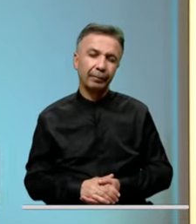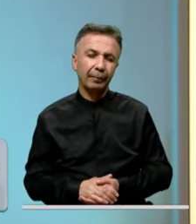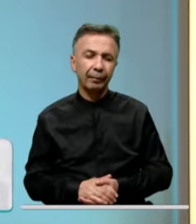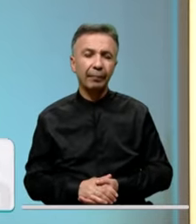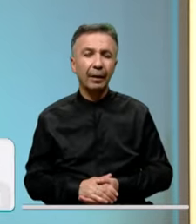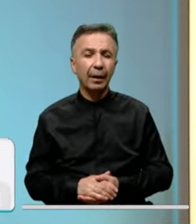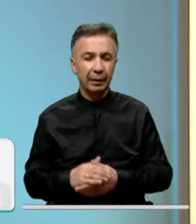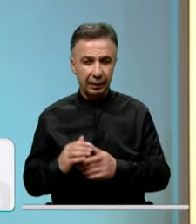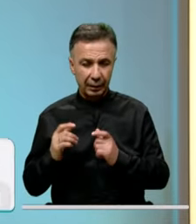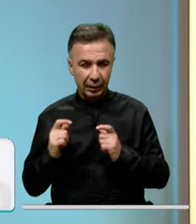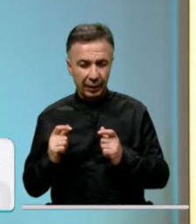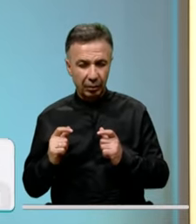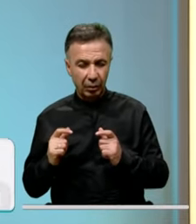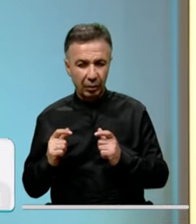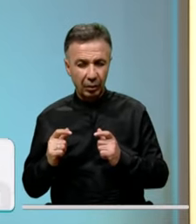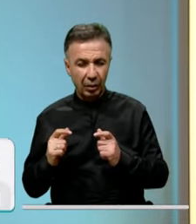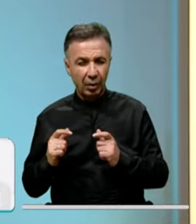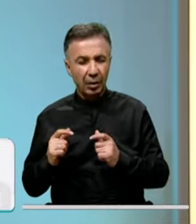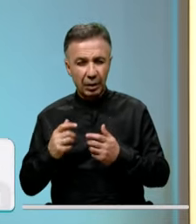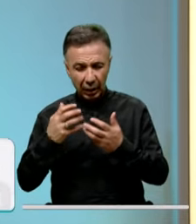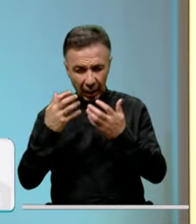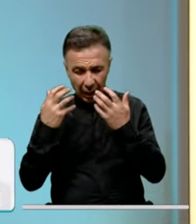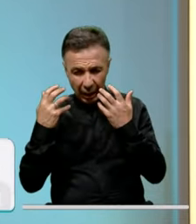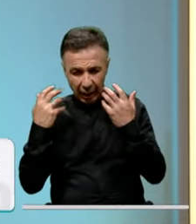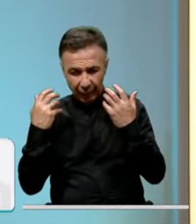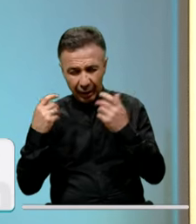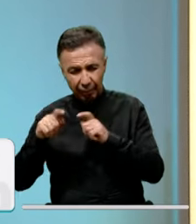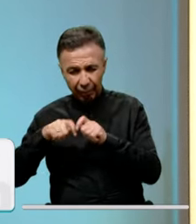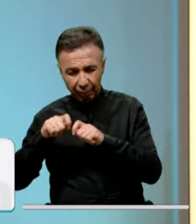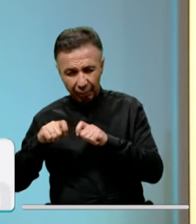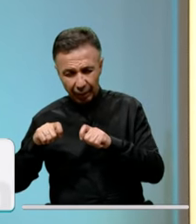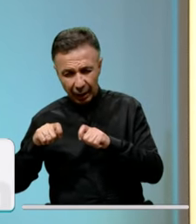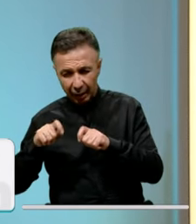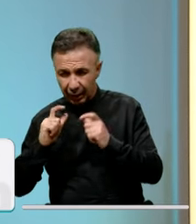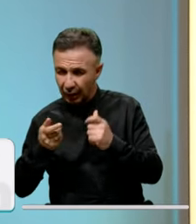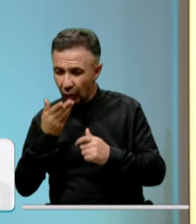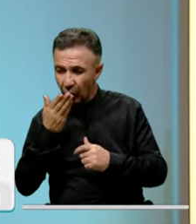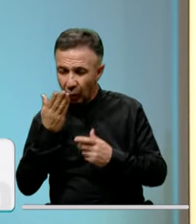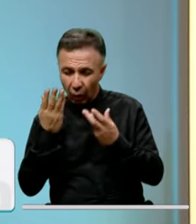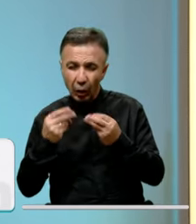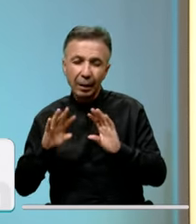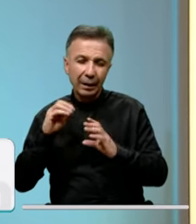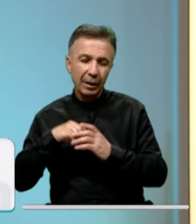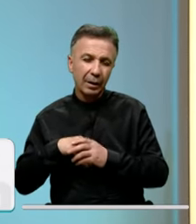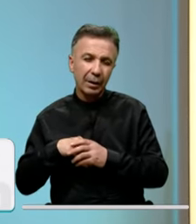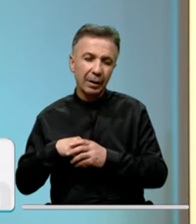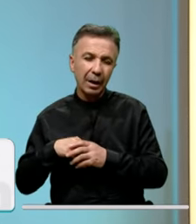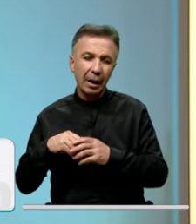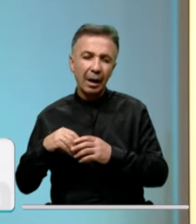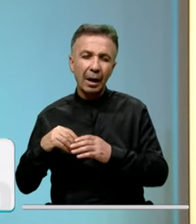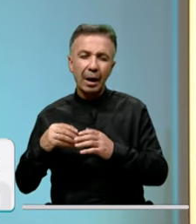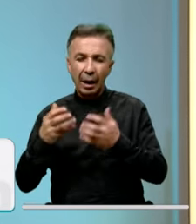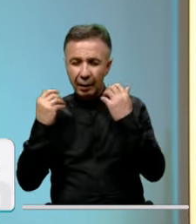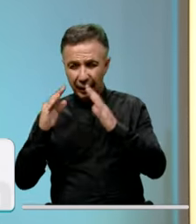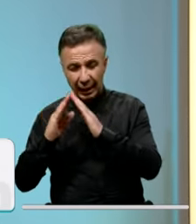bunu bağlayıp bakabileceğimiz bir yer olmadığı için satıcının yanında bıraktık. Hayvan da